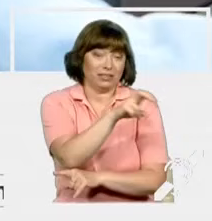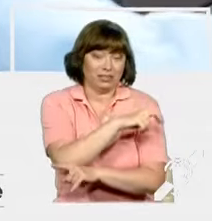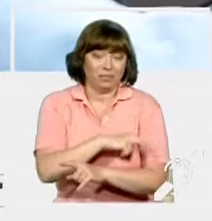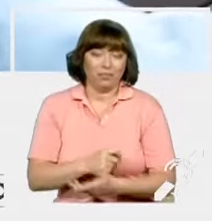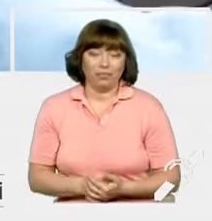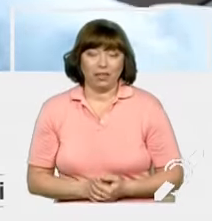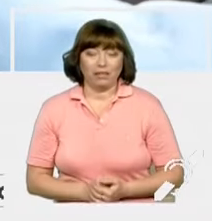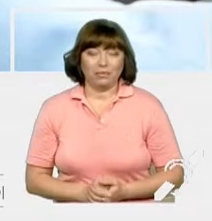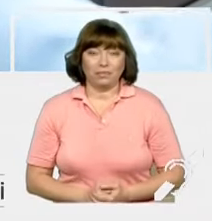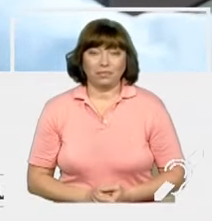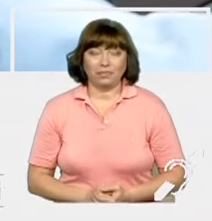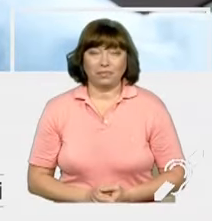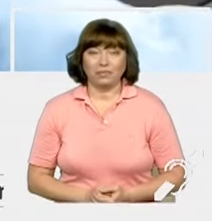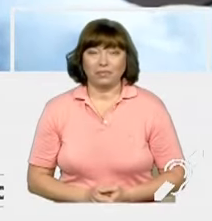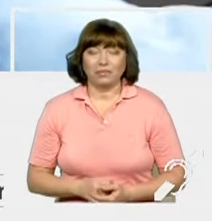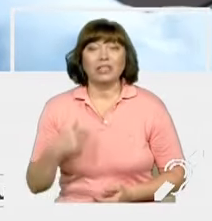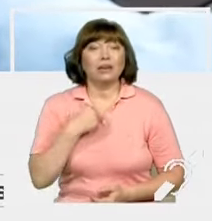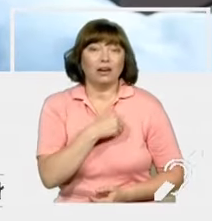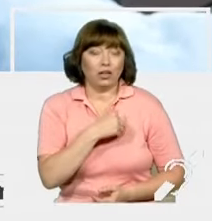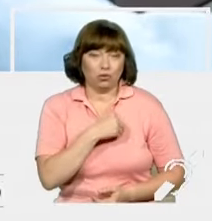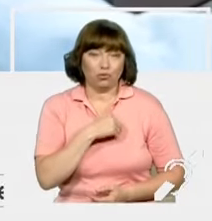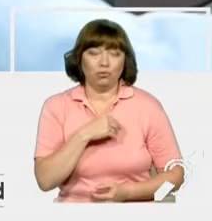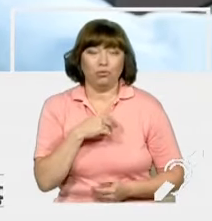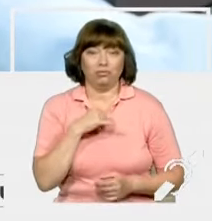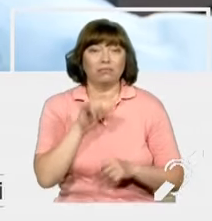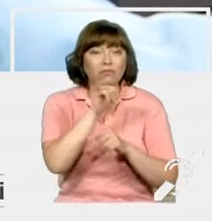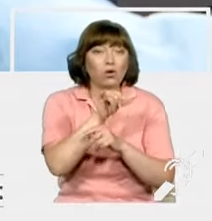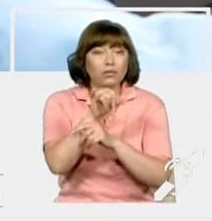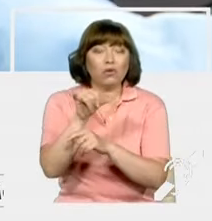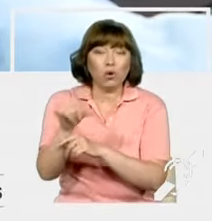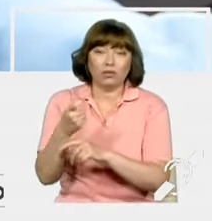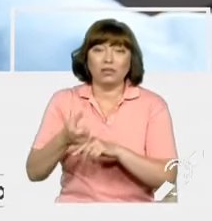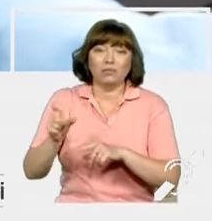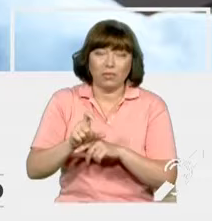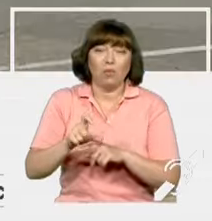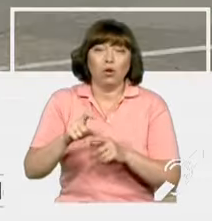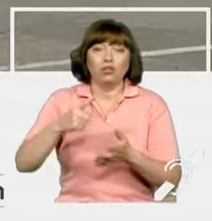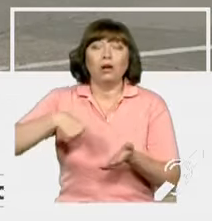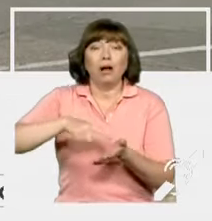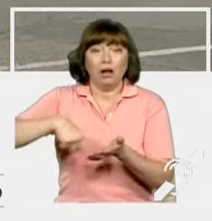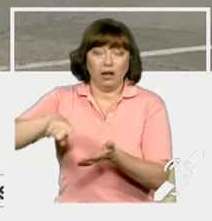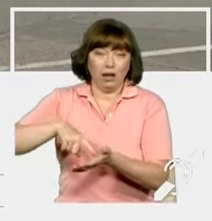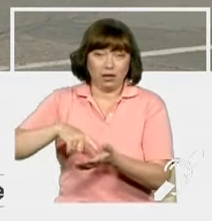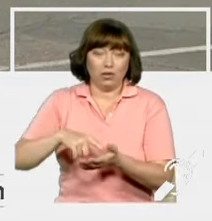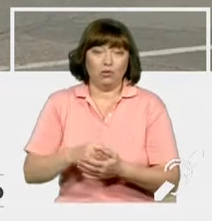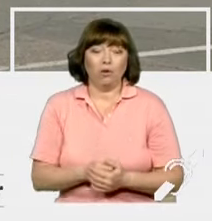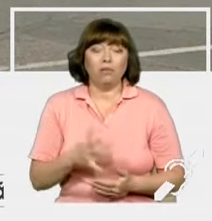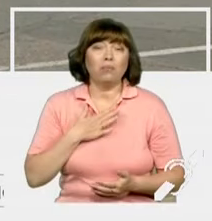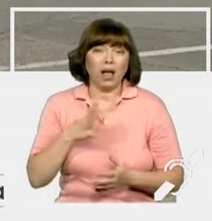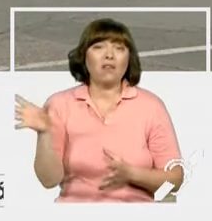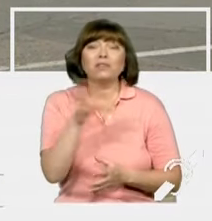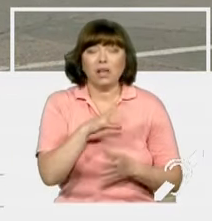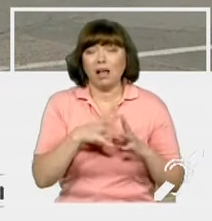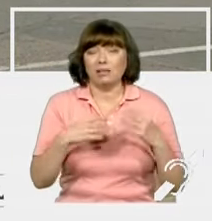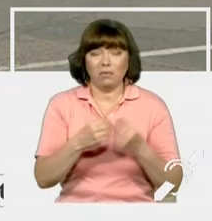Italia decât aici în Moldova. Și mi-aș dori să vizitez mai multe orașe, cu toate că am toată familia în